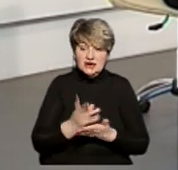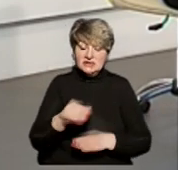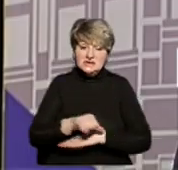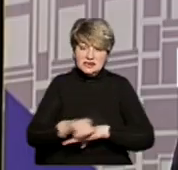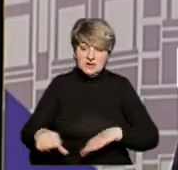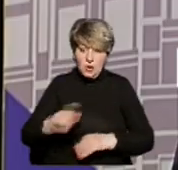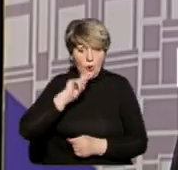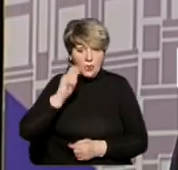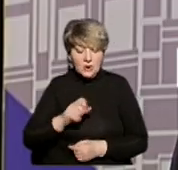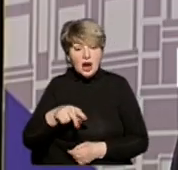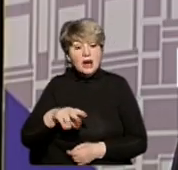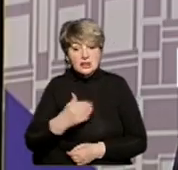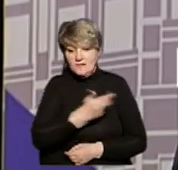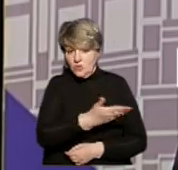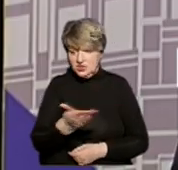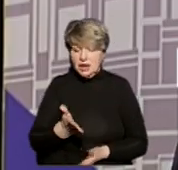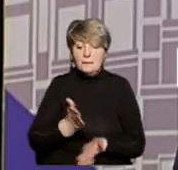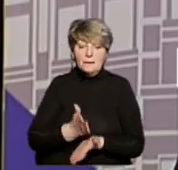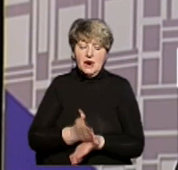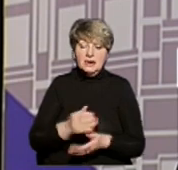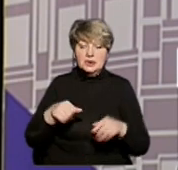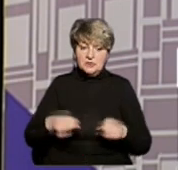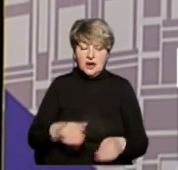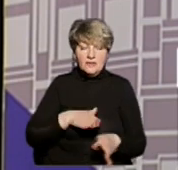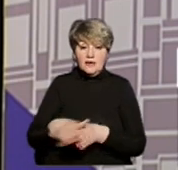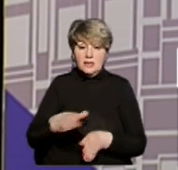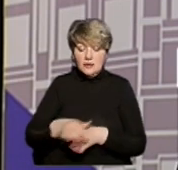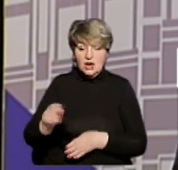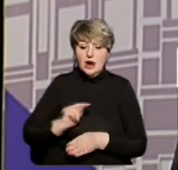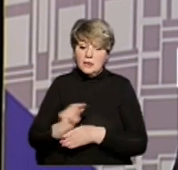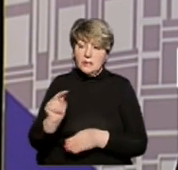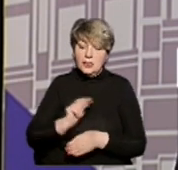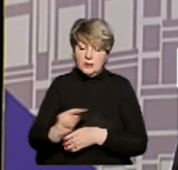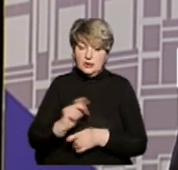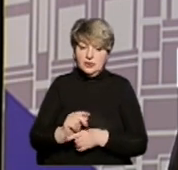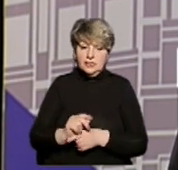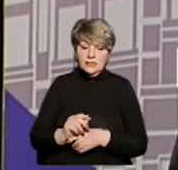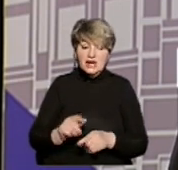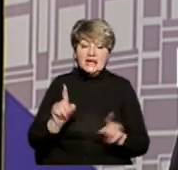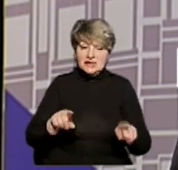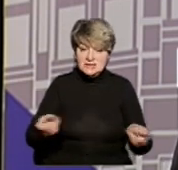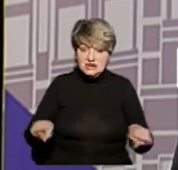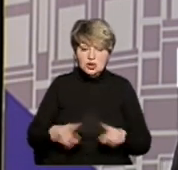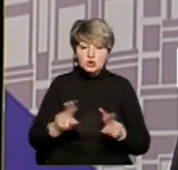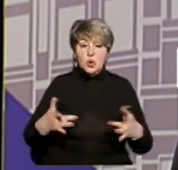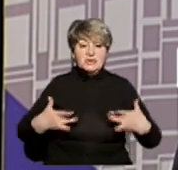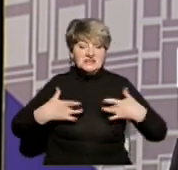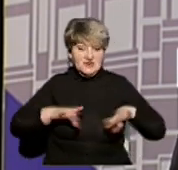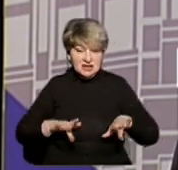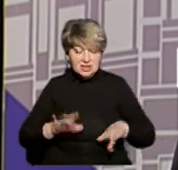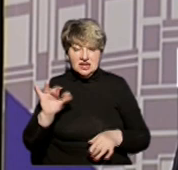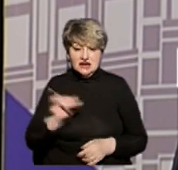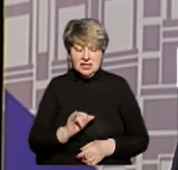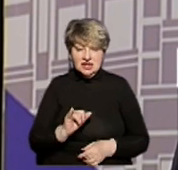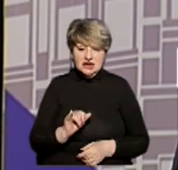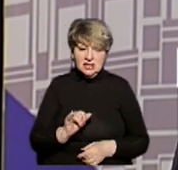межами України, але вони мають право здійснювати освітню діяльність, вчити. Ті, хто звільнився, і такі,